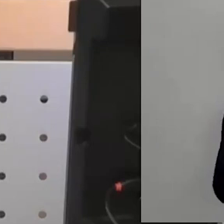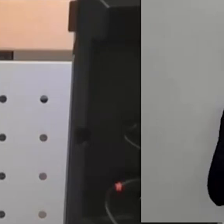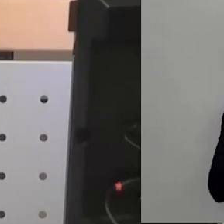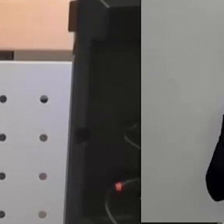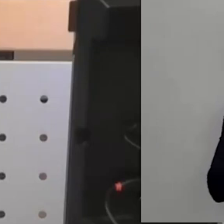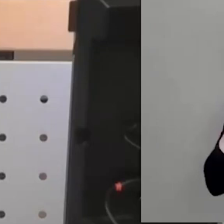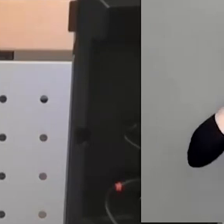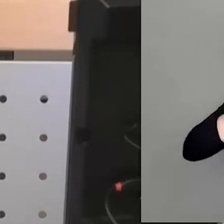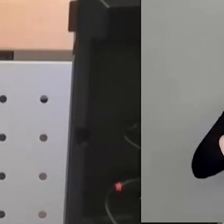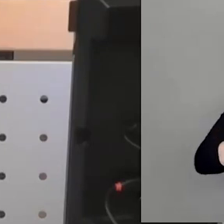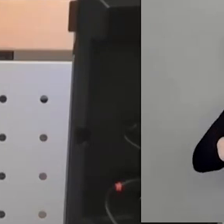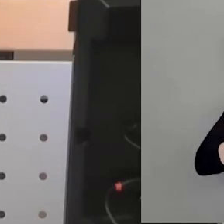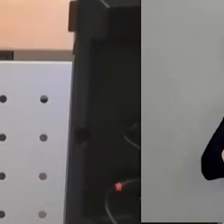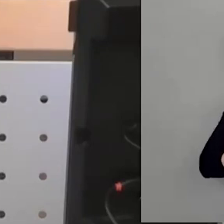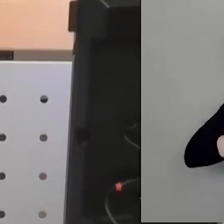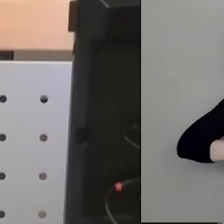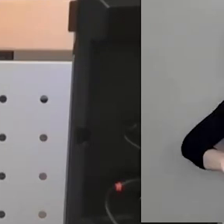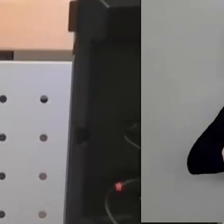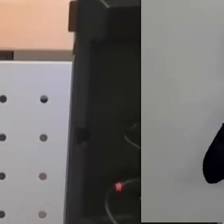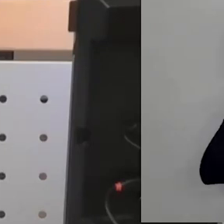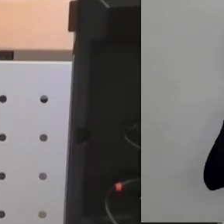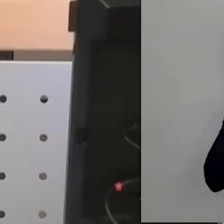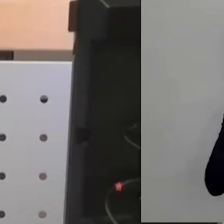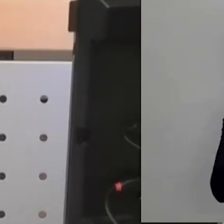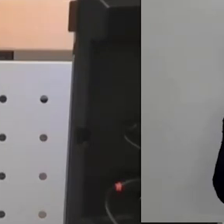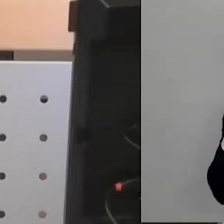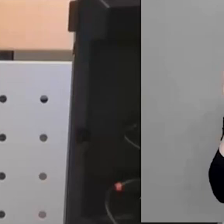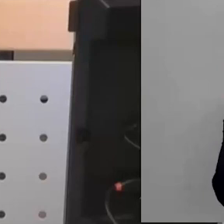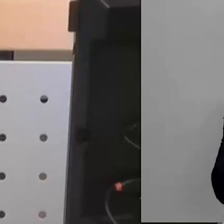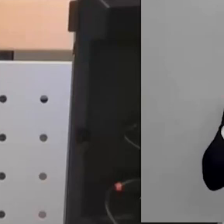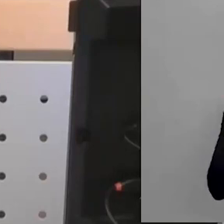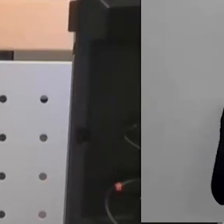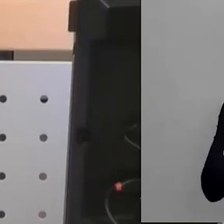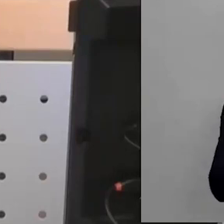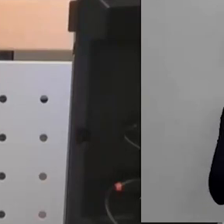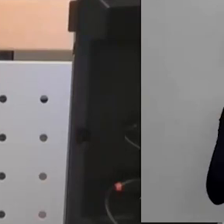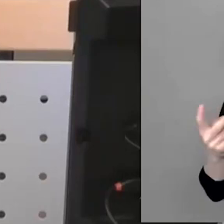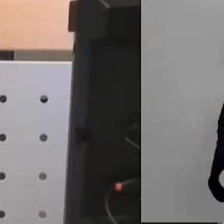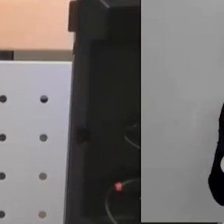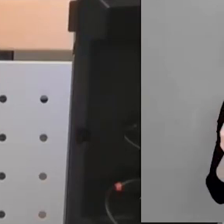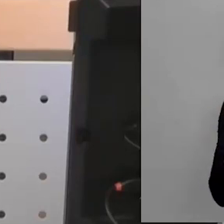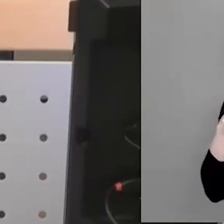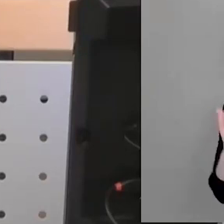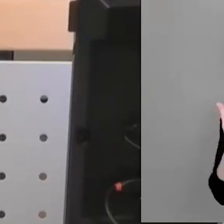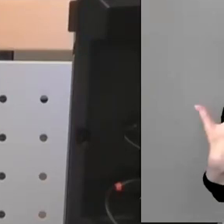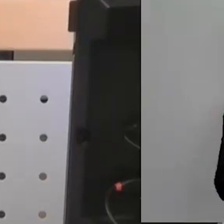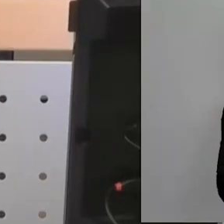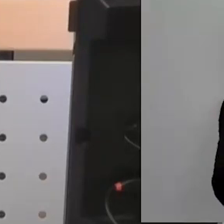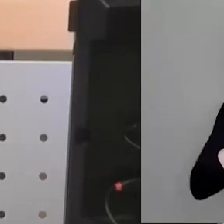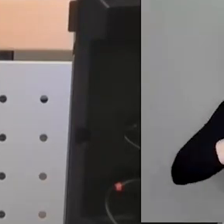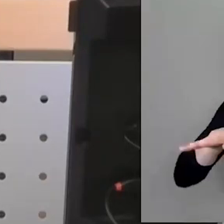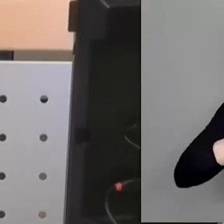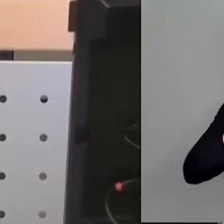außerordentlich wichtiger Ort der Leseförderung sowie der Aneignung von Recherche, Medien und Wissenskompetenz. Die Schulen betreiben das in